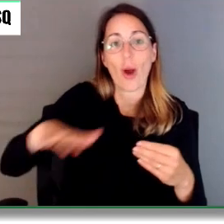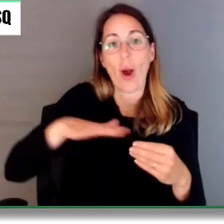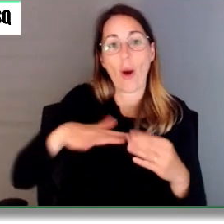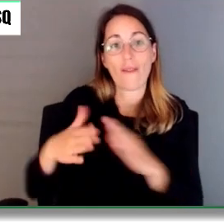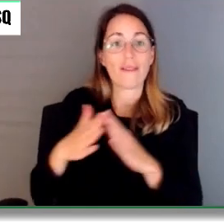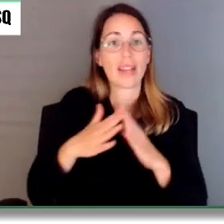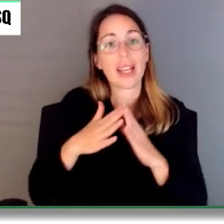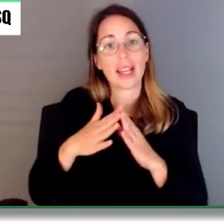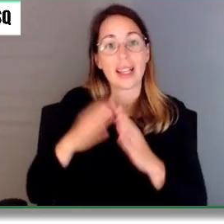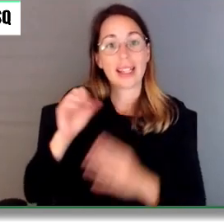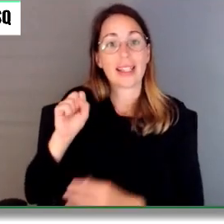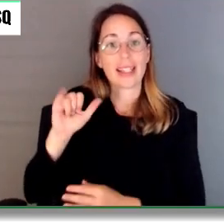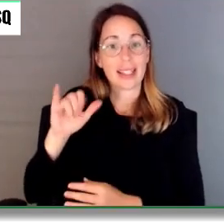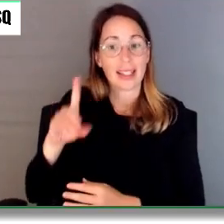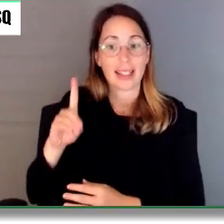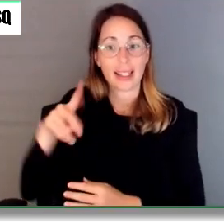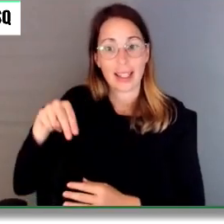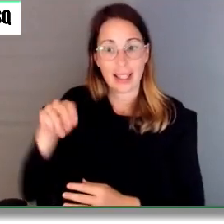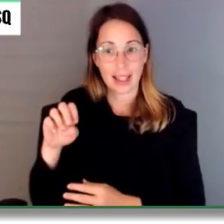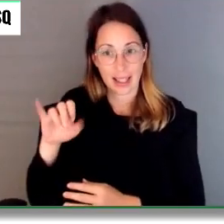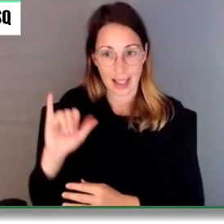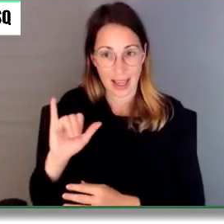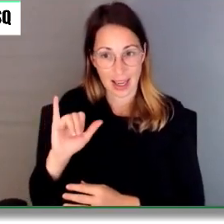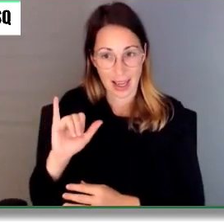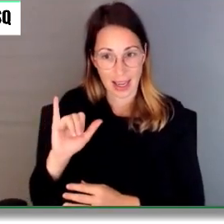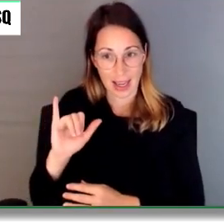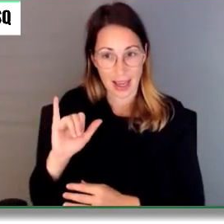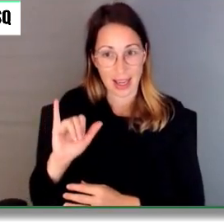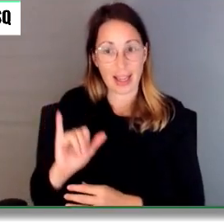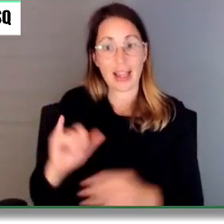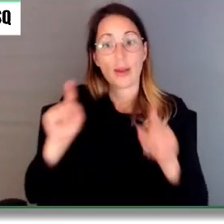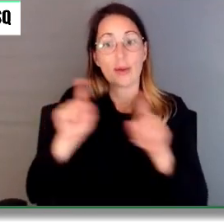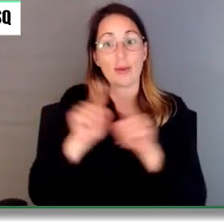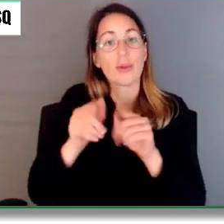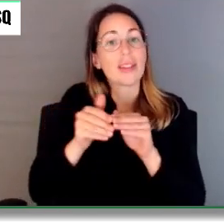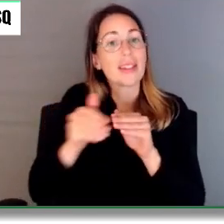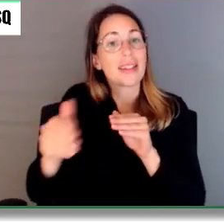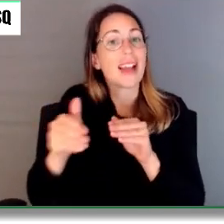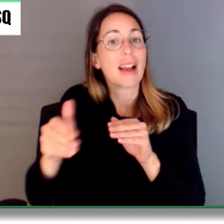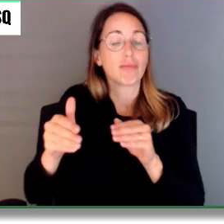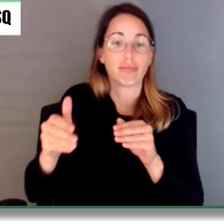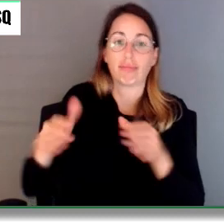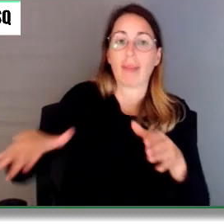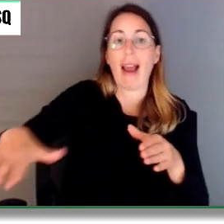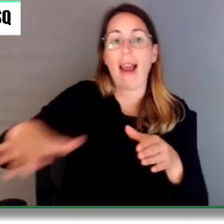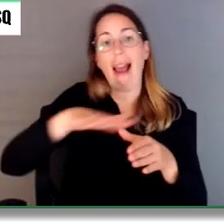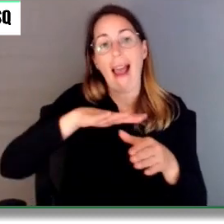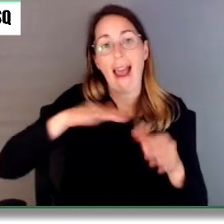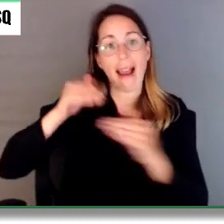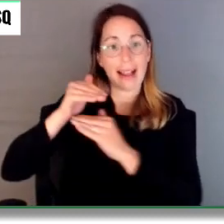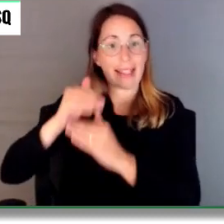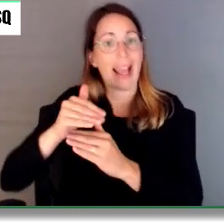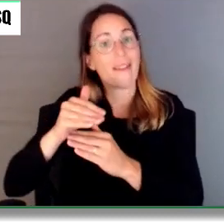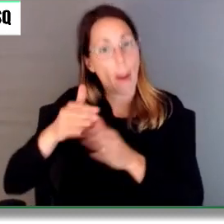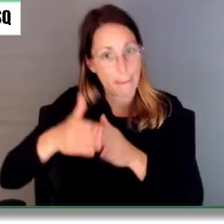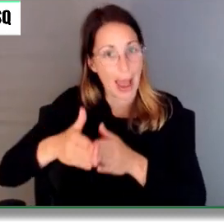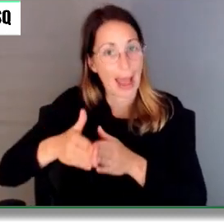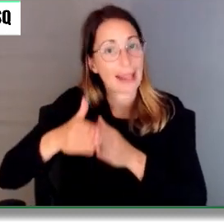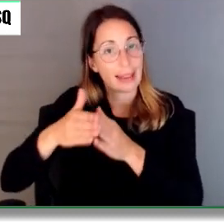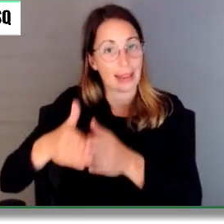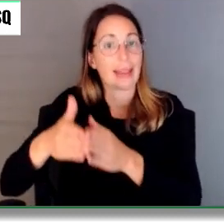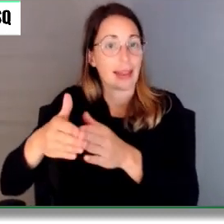touche également une aire de réserve marine. Et cette réserve marine est utilisée par une